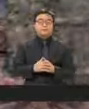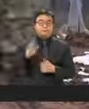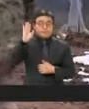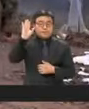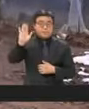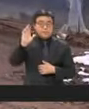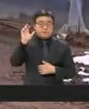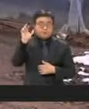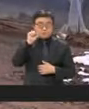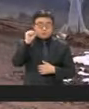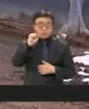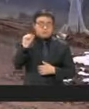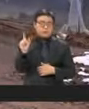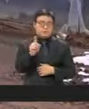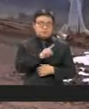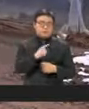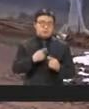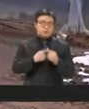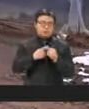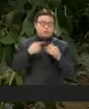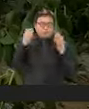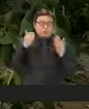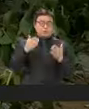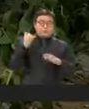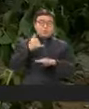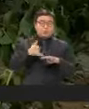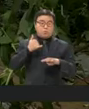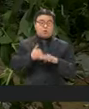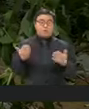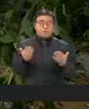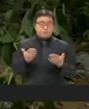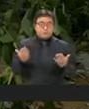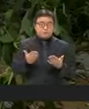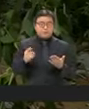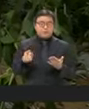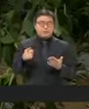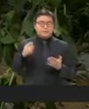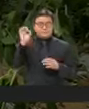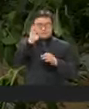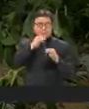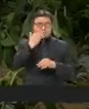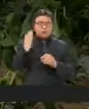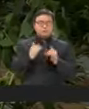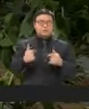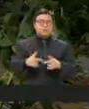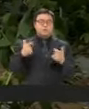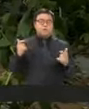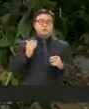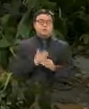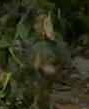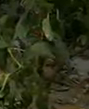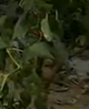미래에 가장 주목할 성장 산업, 농업. 블루오션을 찾는 청년 농부들이 늘고 있습니다.